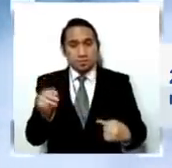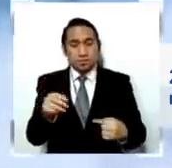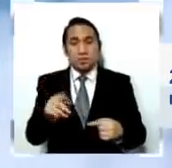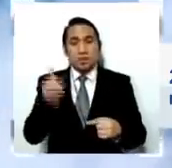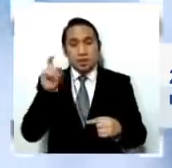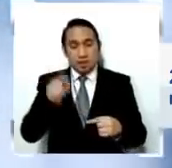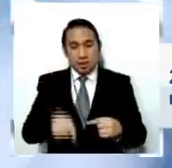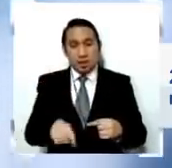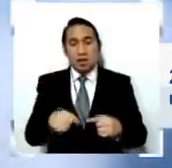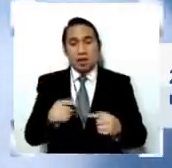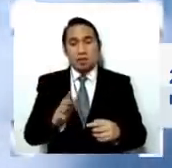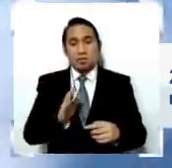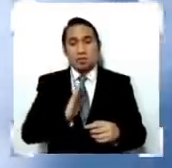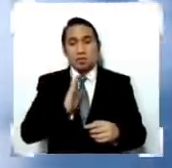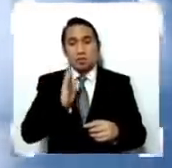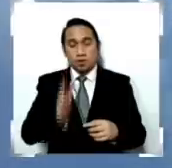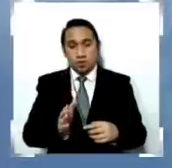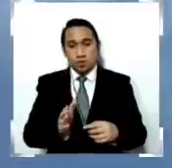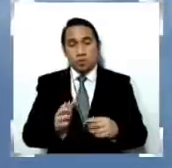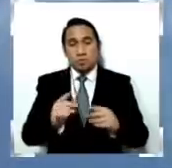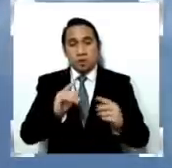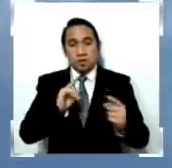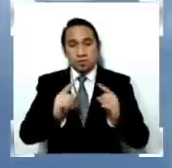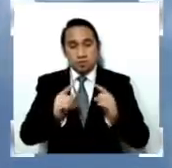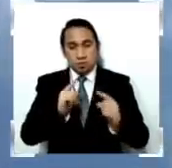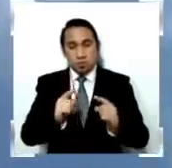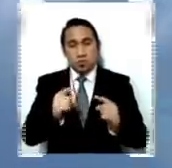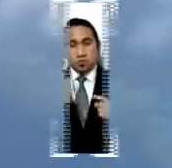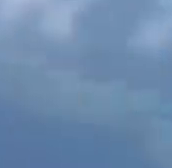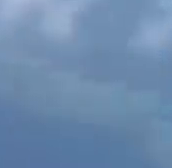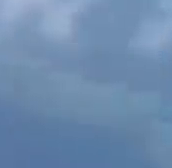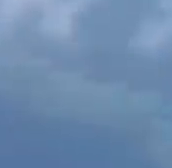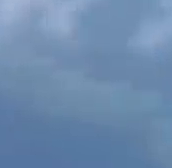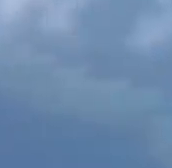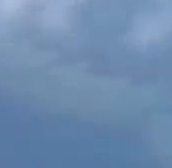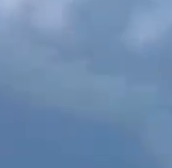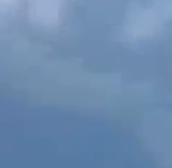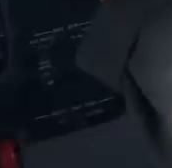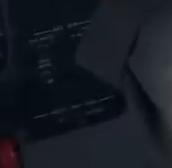pagtitimpi para humupa ang tensyon. Ako si Sandra Aguinaldo, ang inyong saksi.